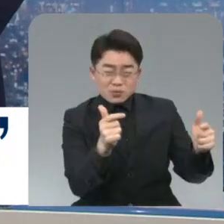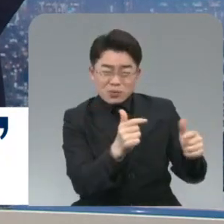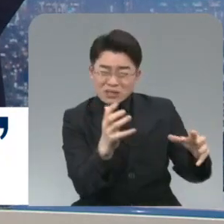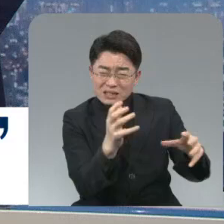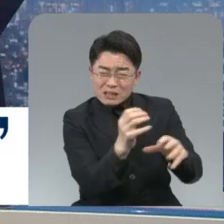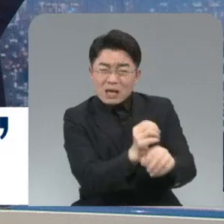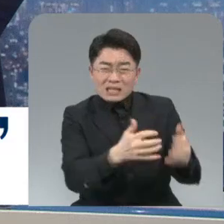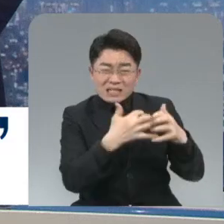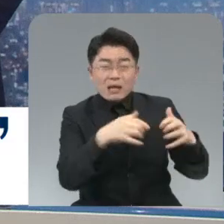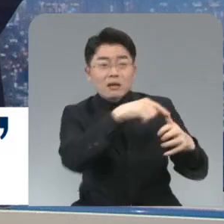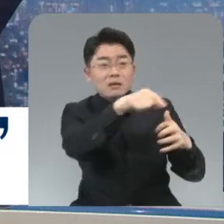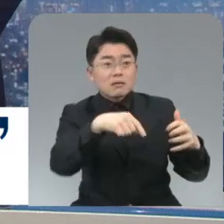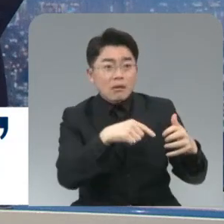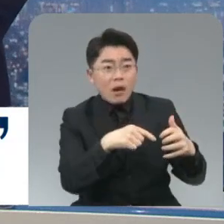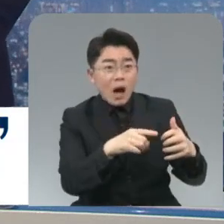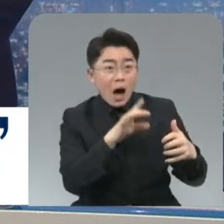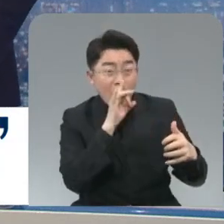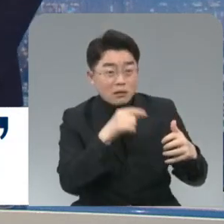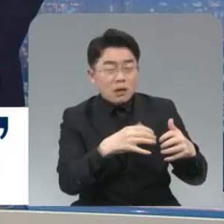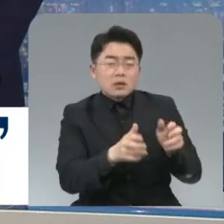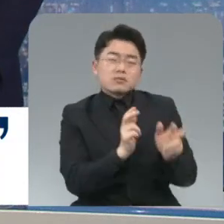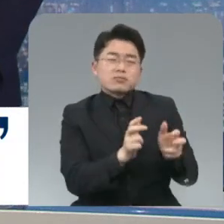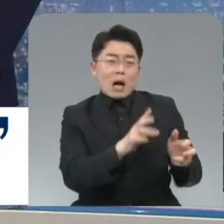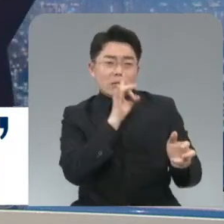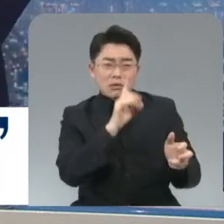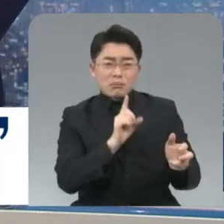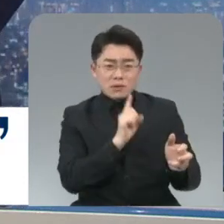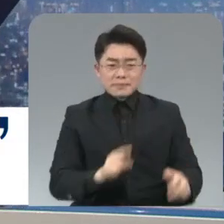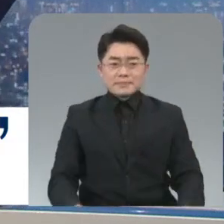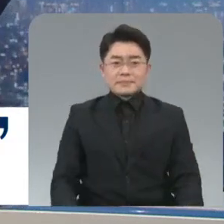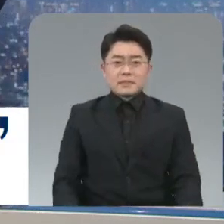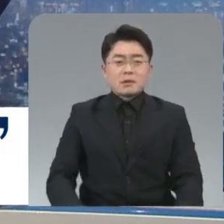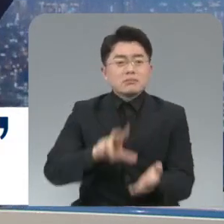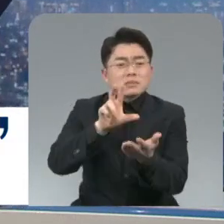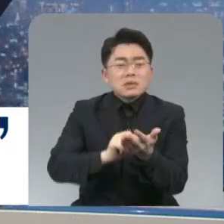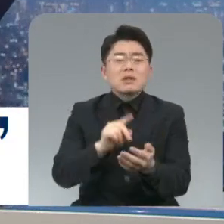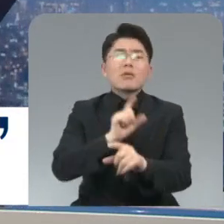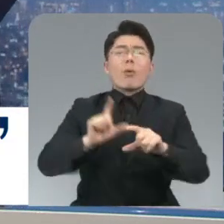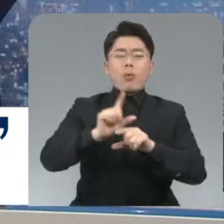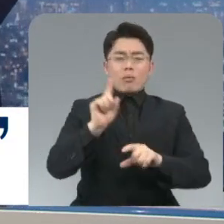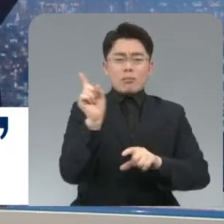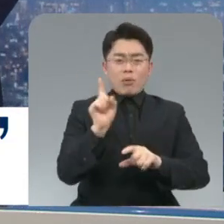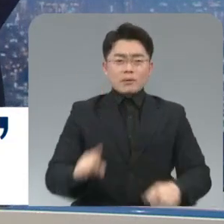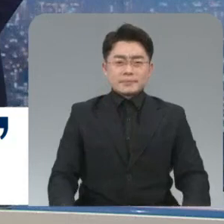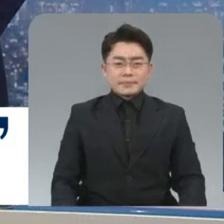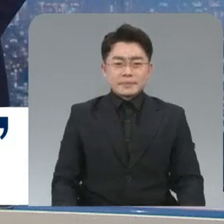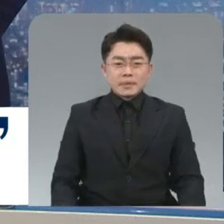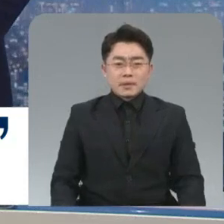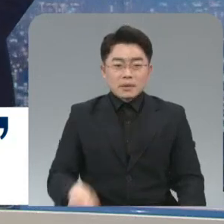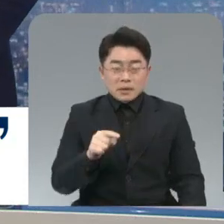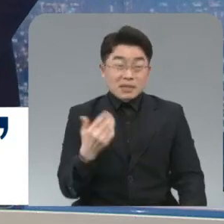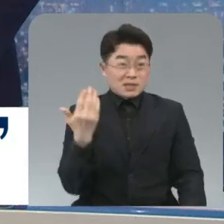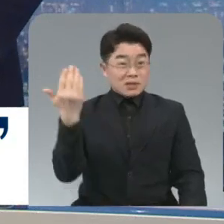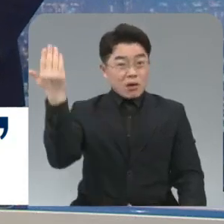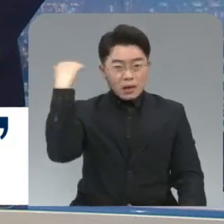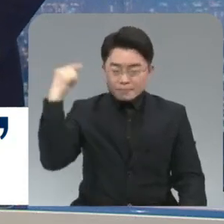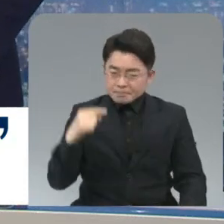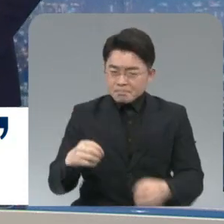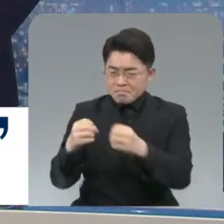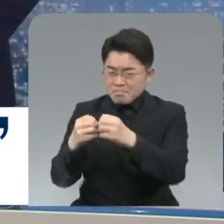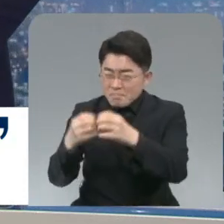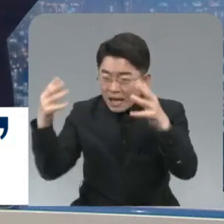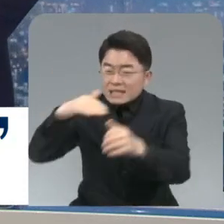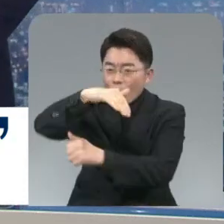장치 성능이 절반에 그쳤다는 겁니다. 이 문제는 또 있습니다. 원전 사고와 비슷한 환경을 만들어서 실험해봤더니